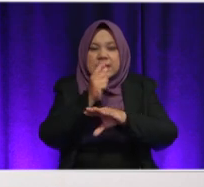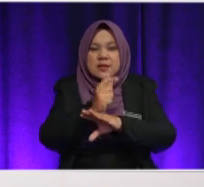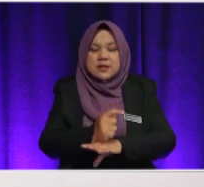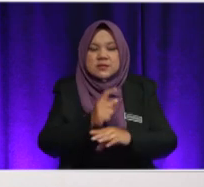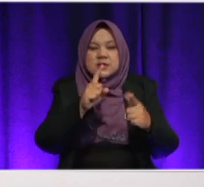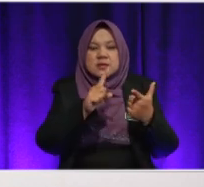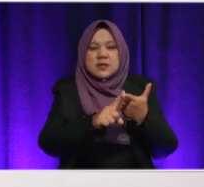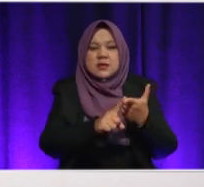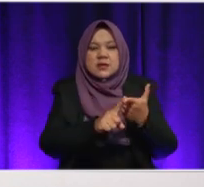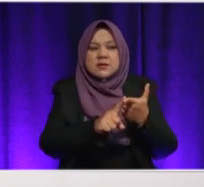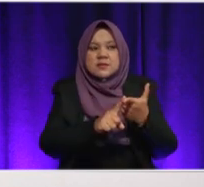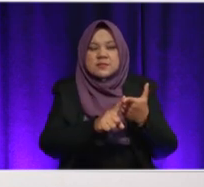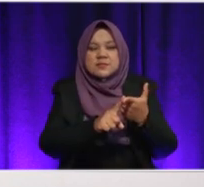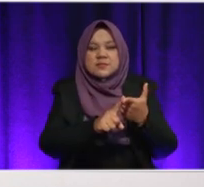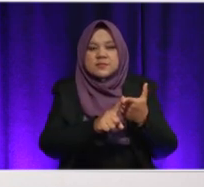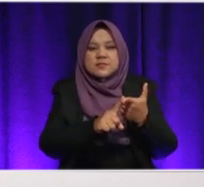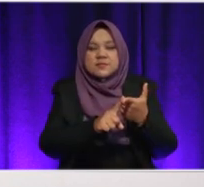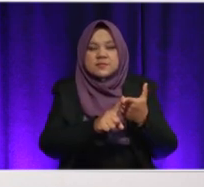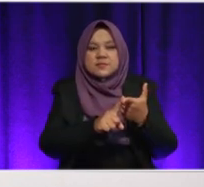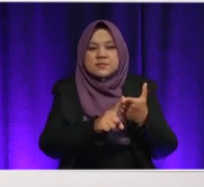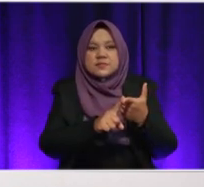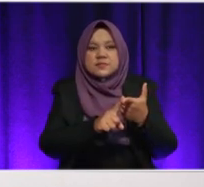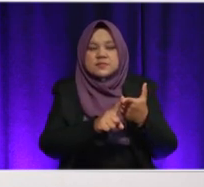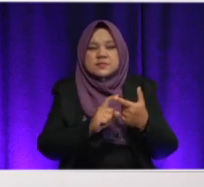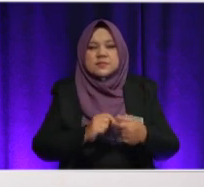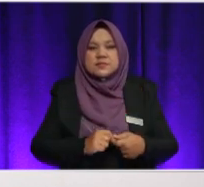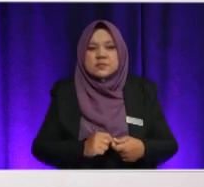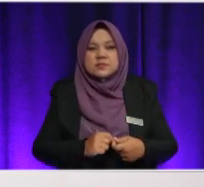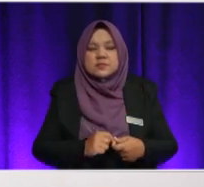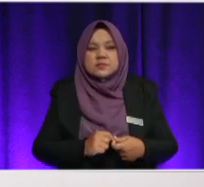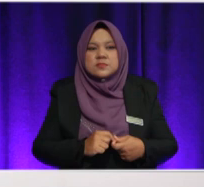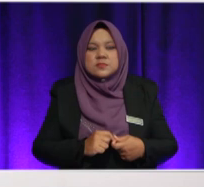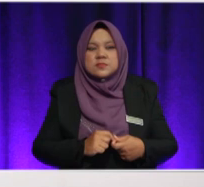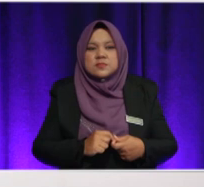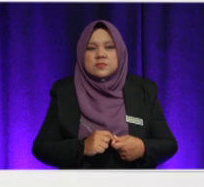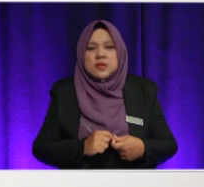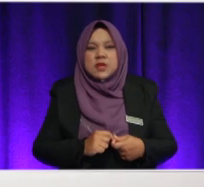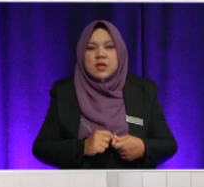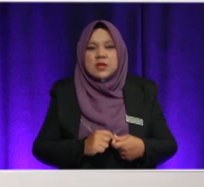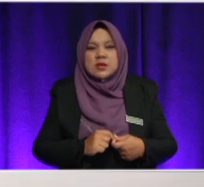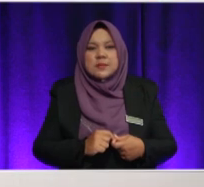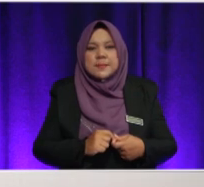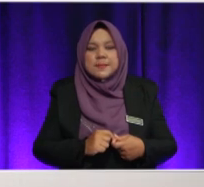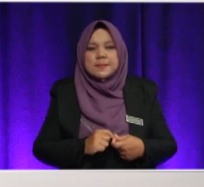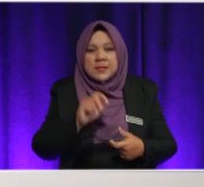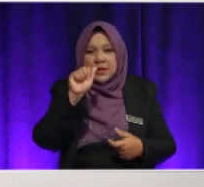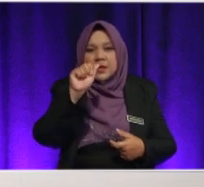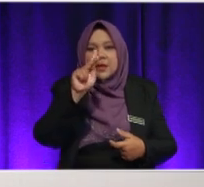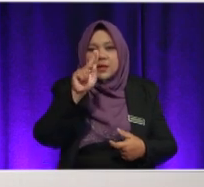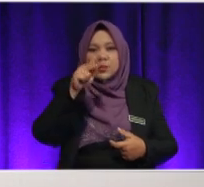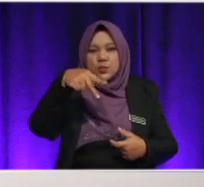kedua ialah kalau mirakata yang jarang-jarang tuh yaitu aku